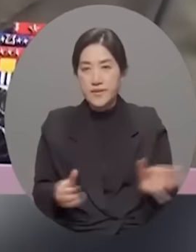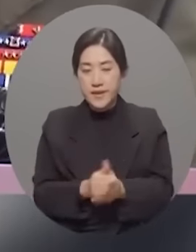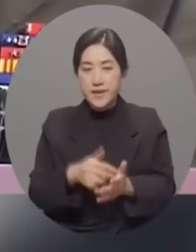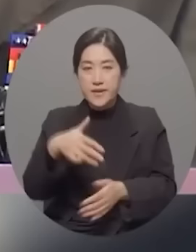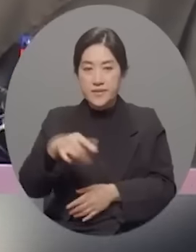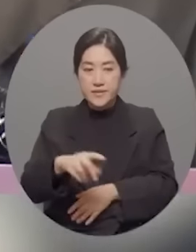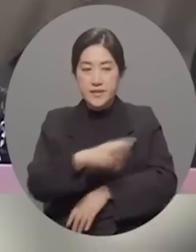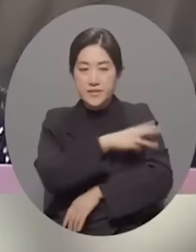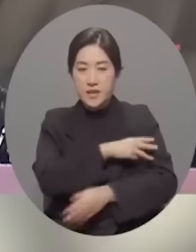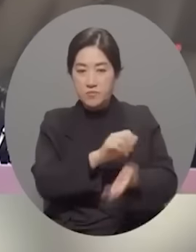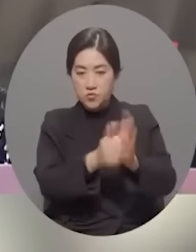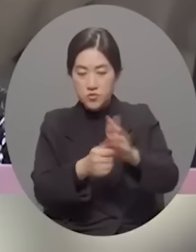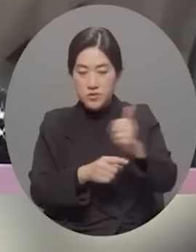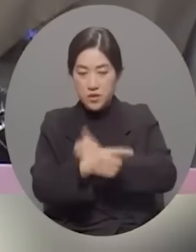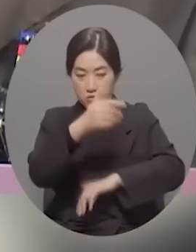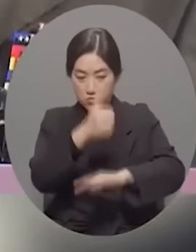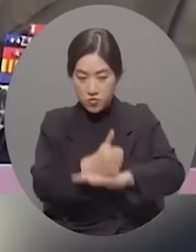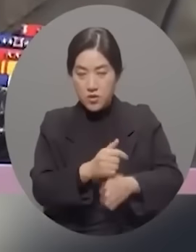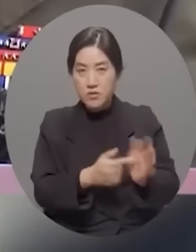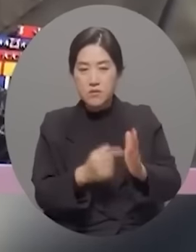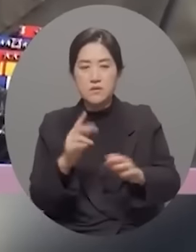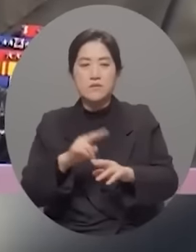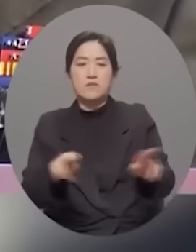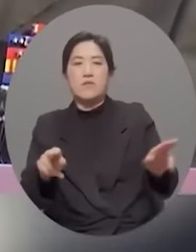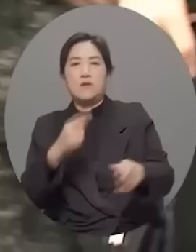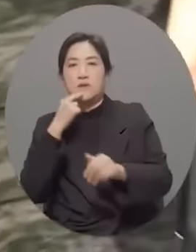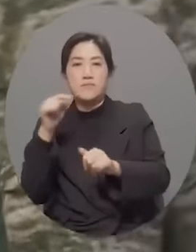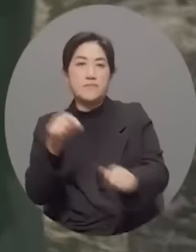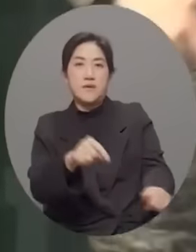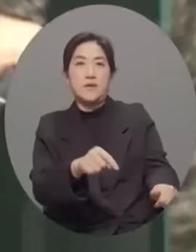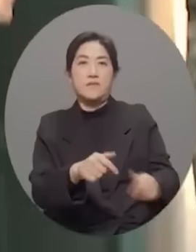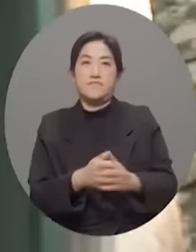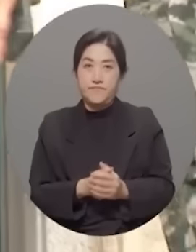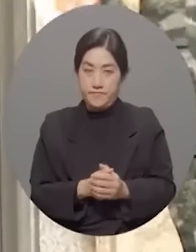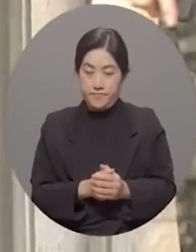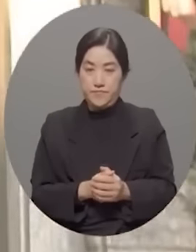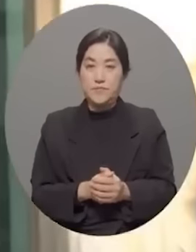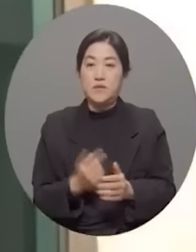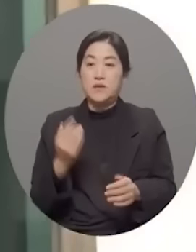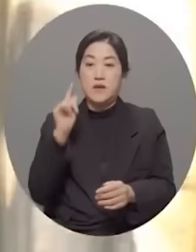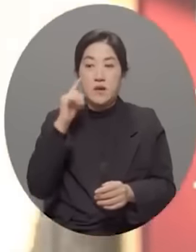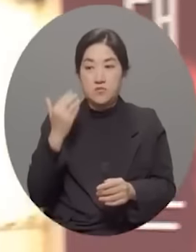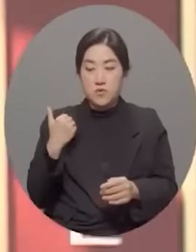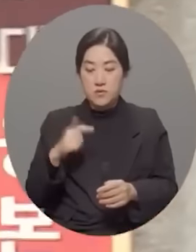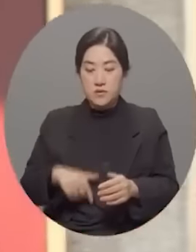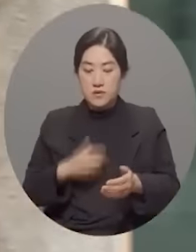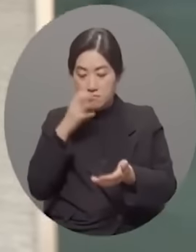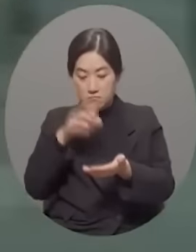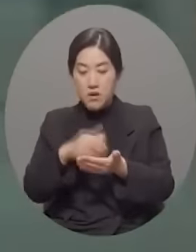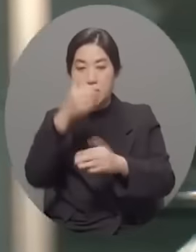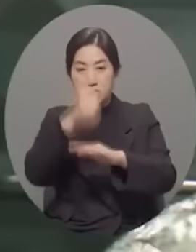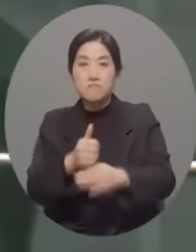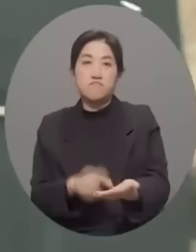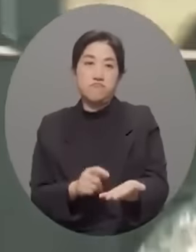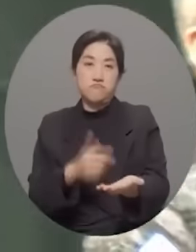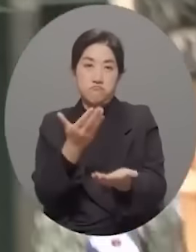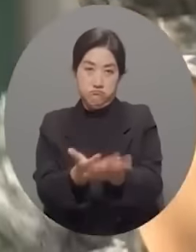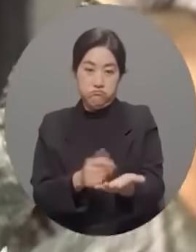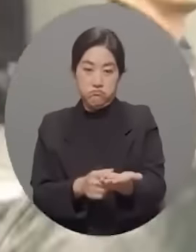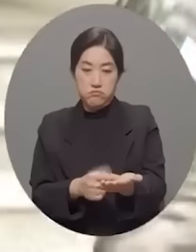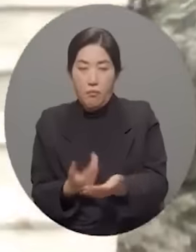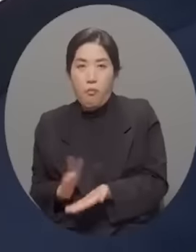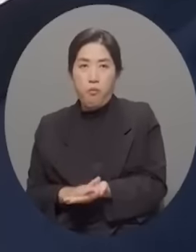최상병 사망 사건 수사 결과 발표를 취소하라고 지시했습니다. 바로 전날 자신이 결재한 수사 결과인데 돌연 마음을